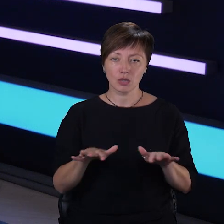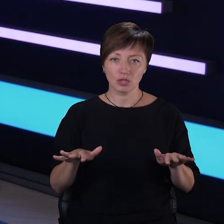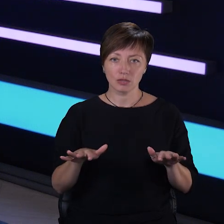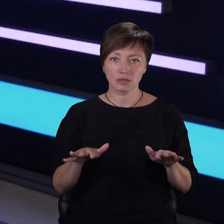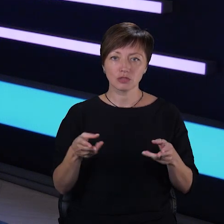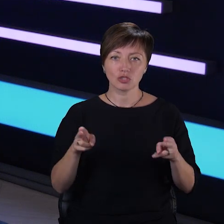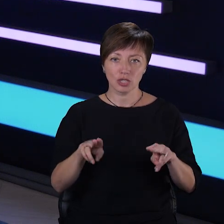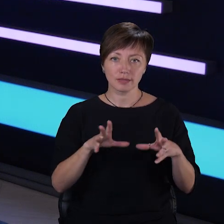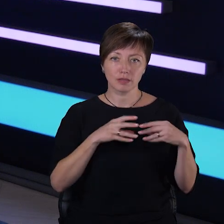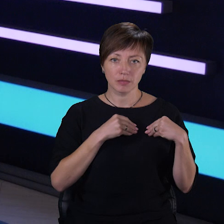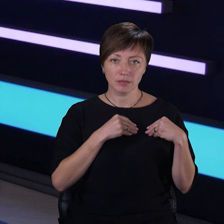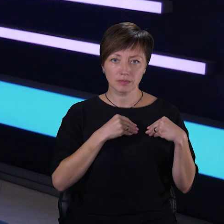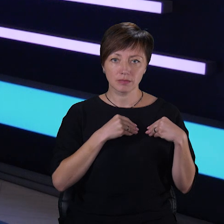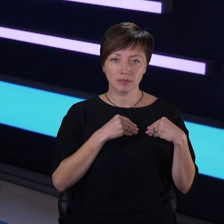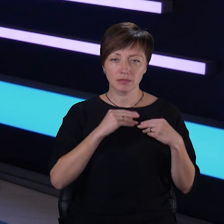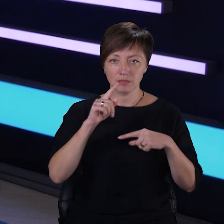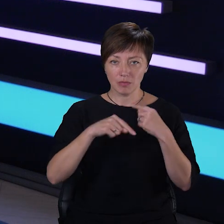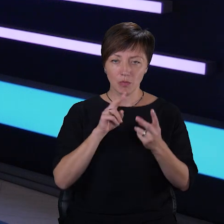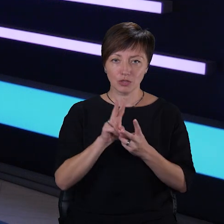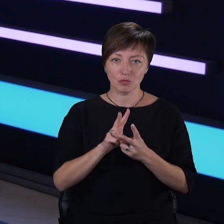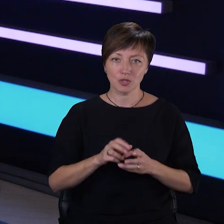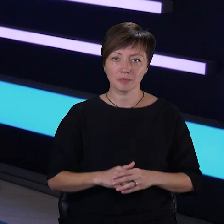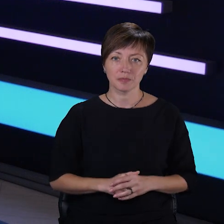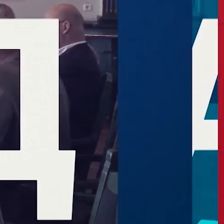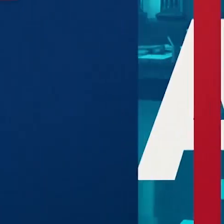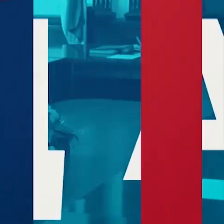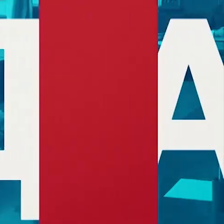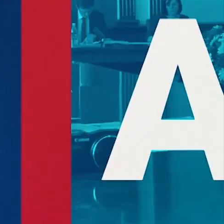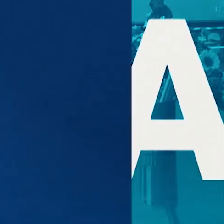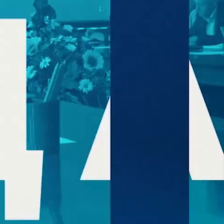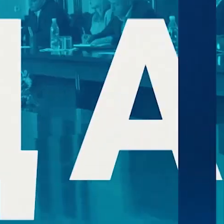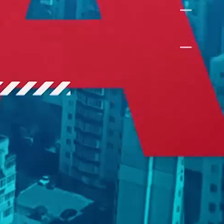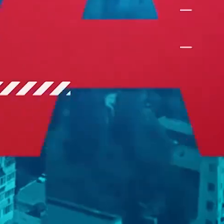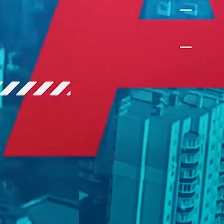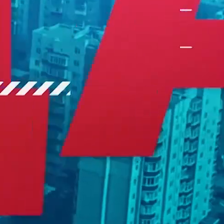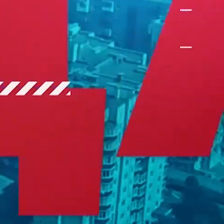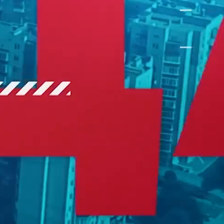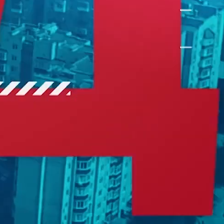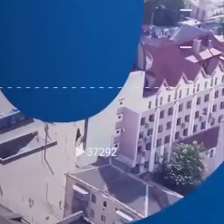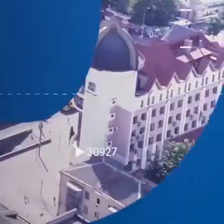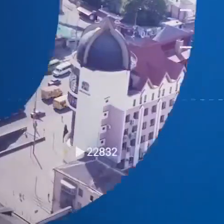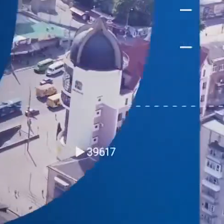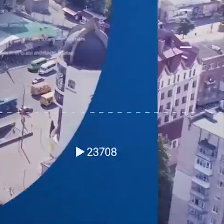мережах. Залишайтеся з нами, побачимося!